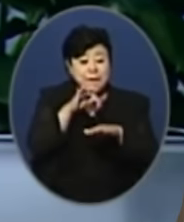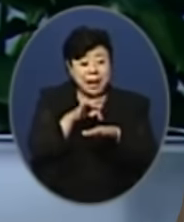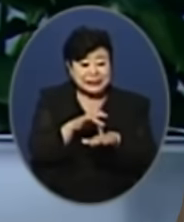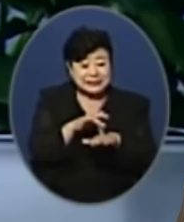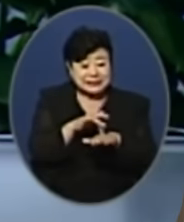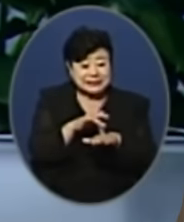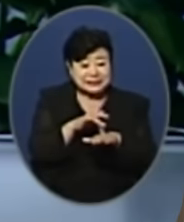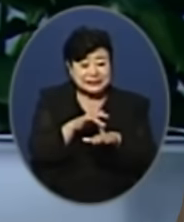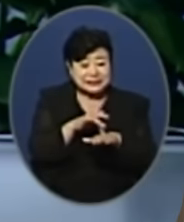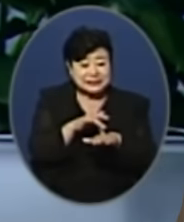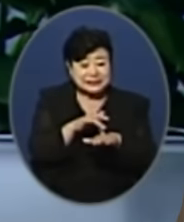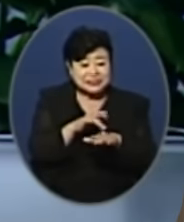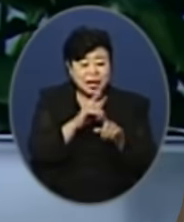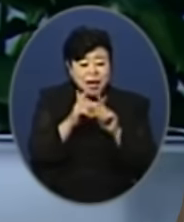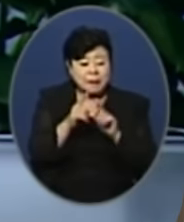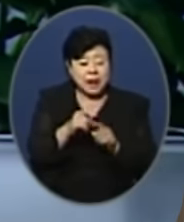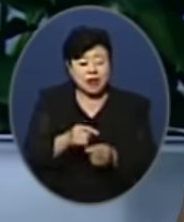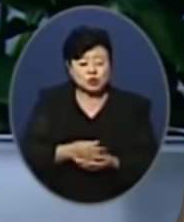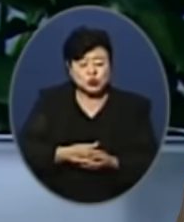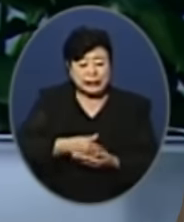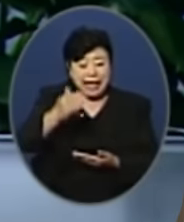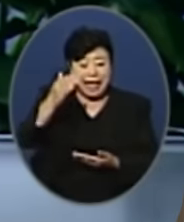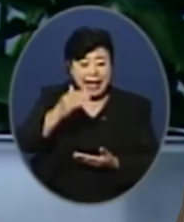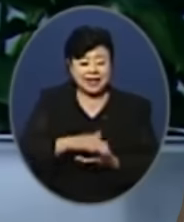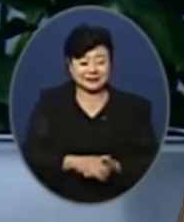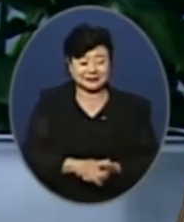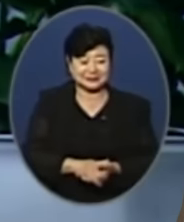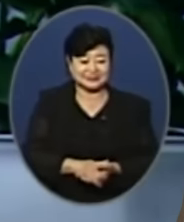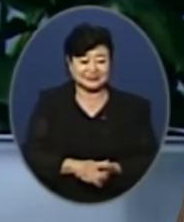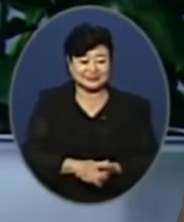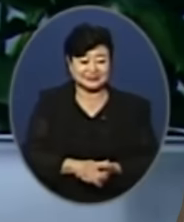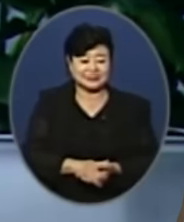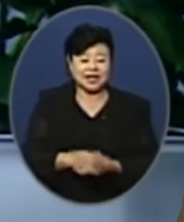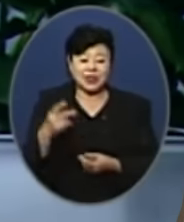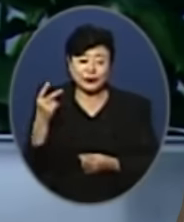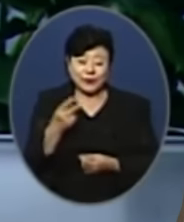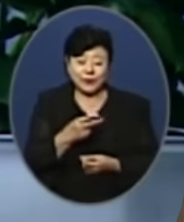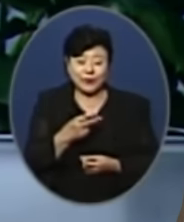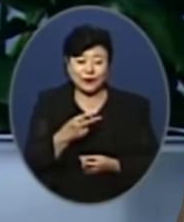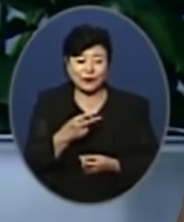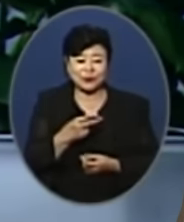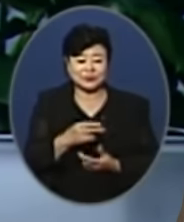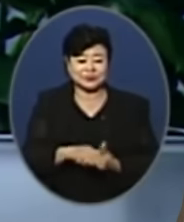마귀는 말로서 쫓아내야 되는 것입니다. 그리고